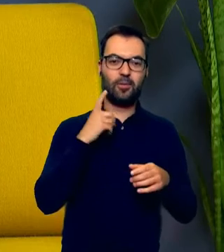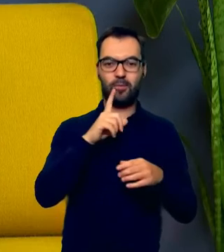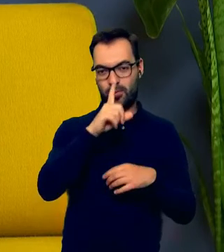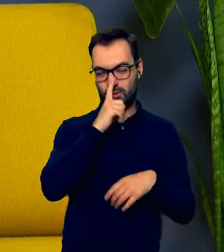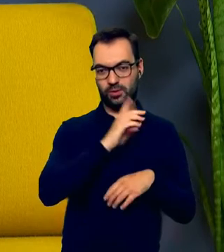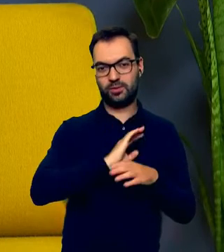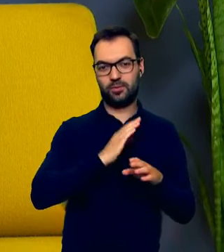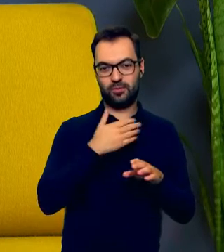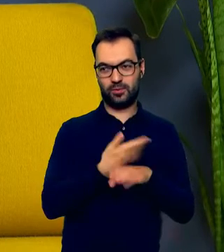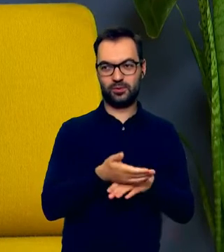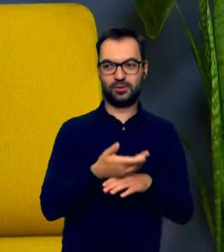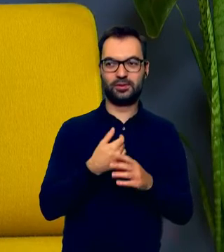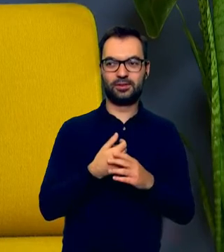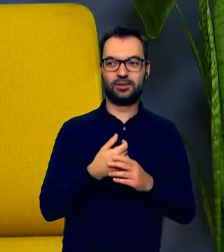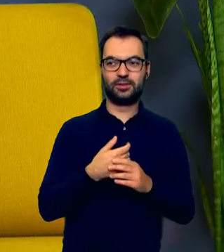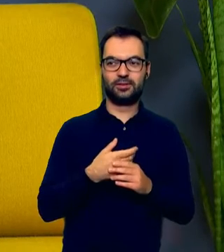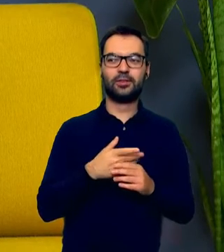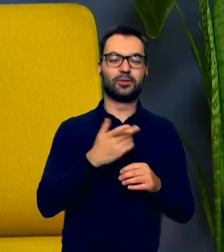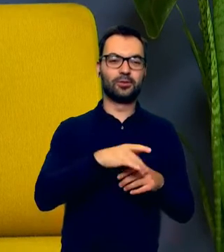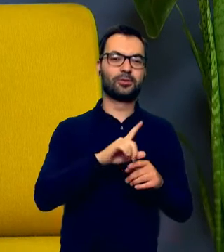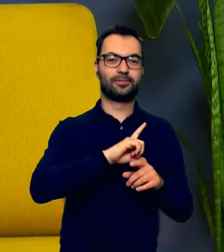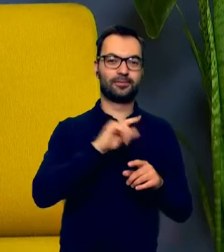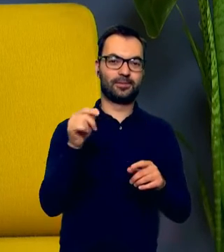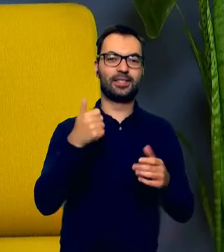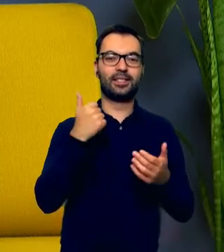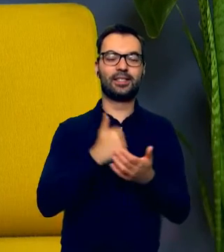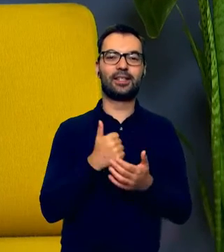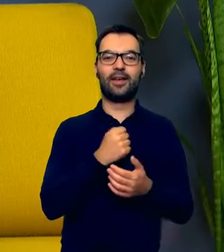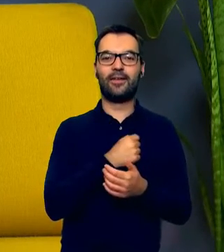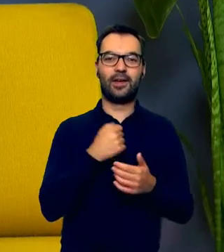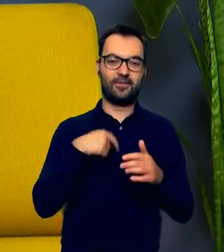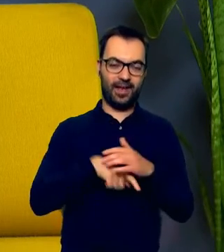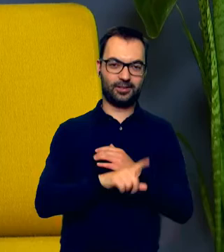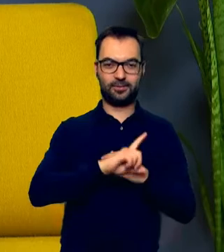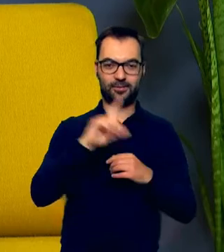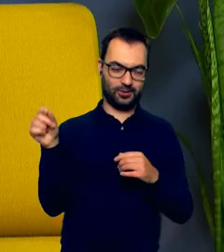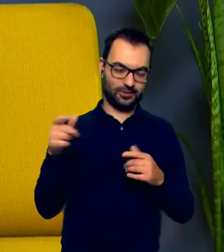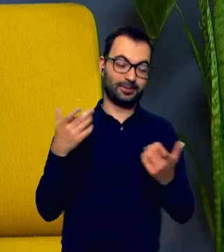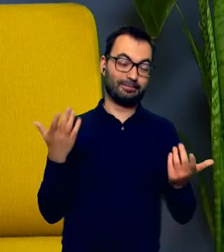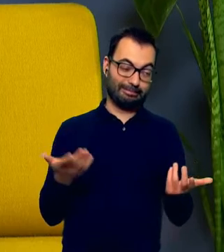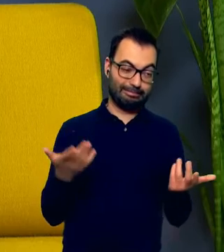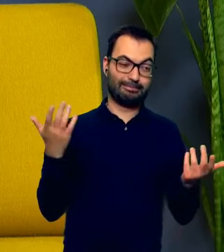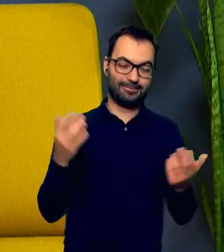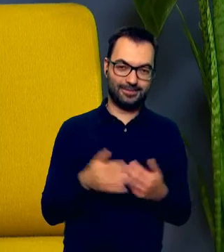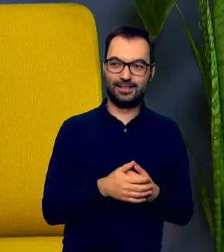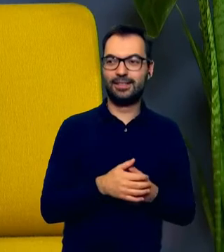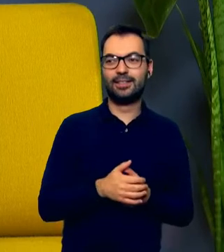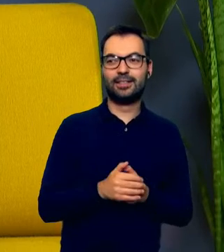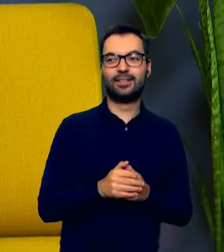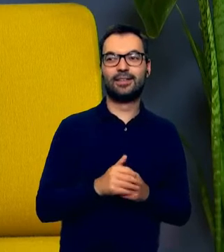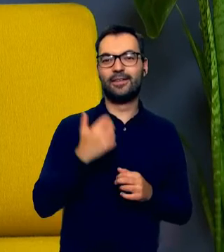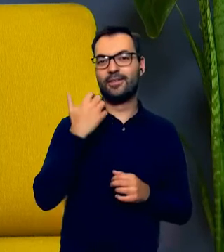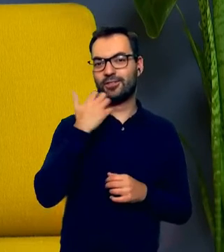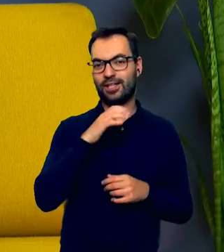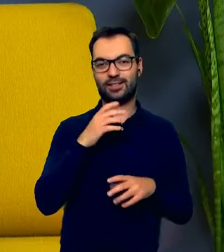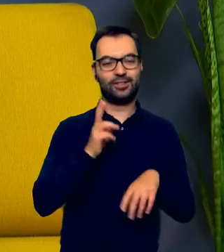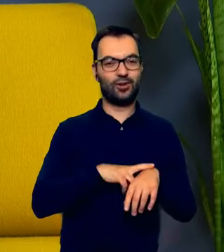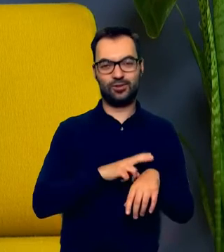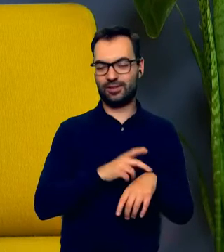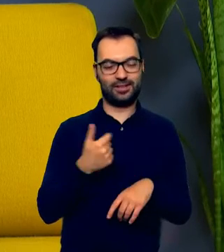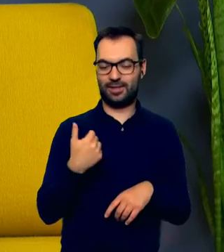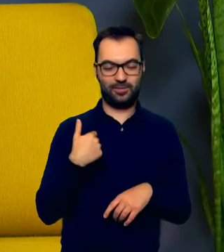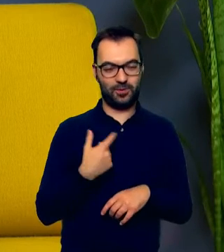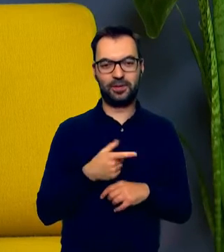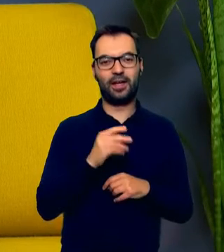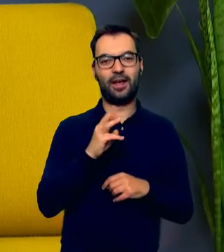północy żegnała znajomych na stacji warszawskiego metra. No, nie były to wczesne godziny wieczorne, tak bym powiedziała,